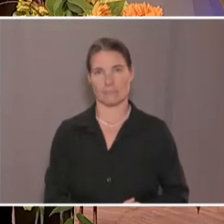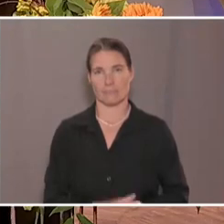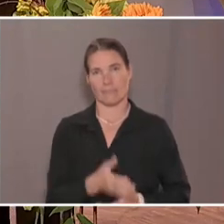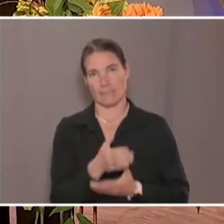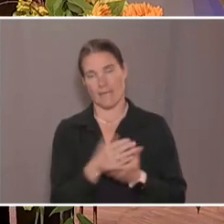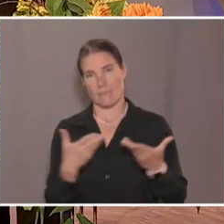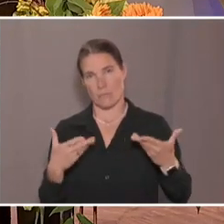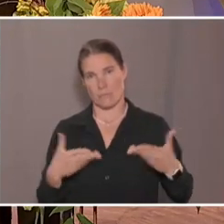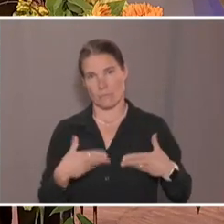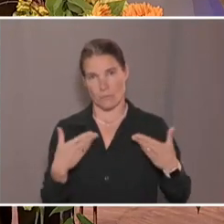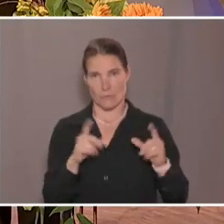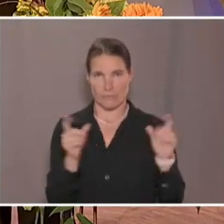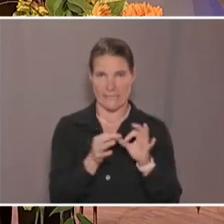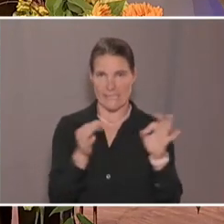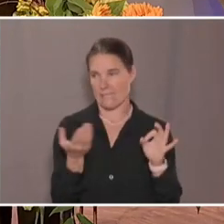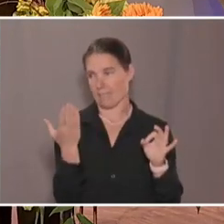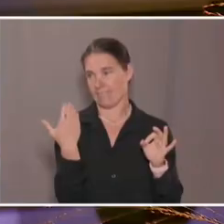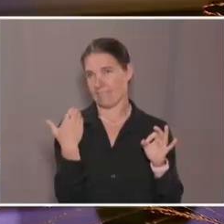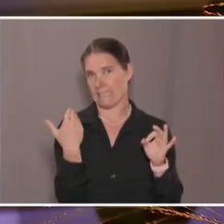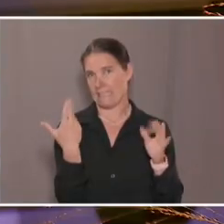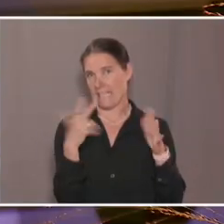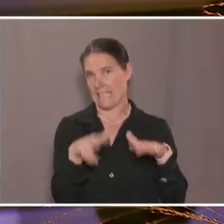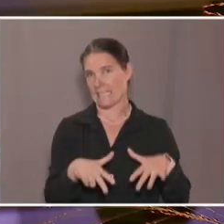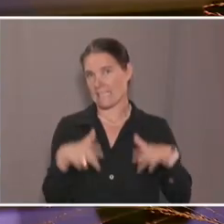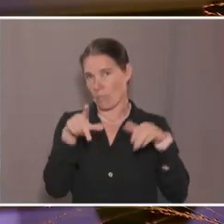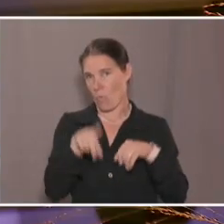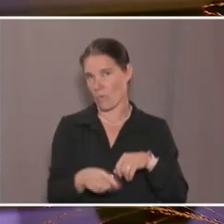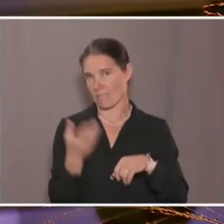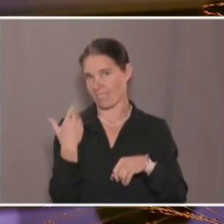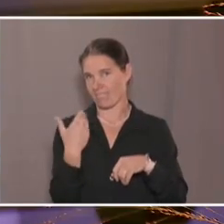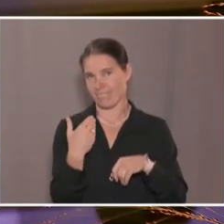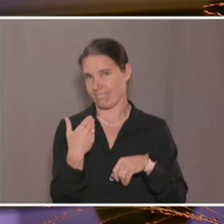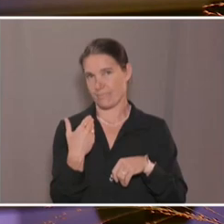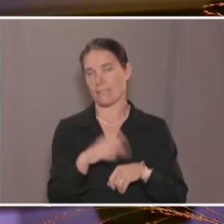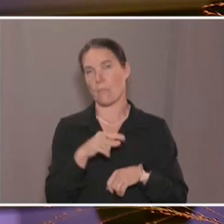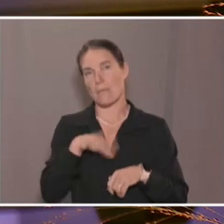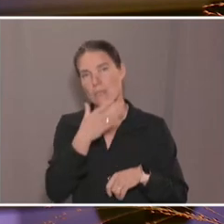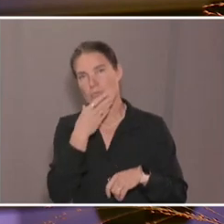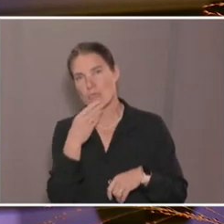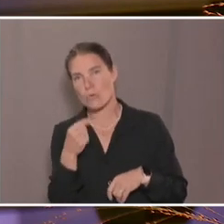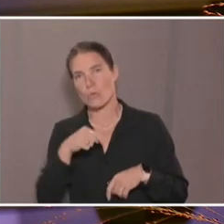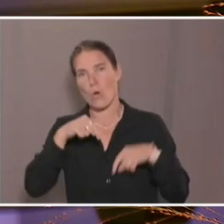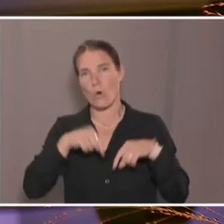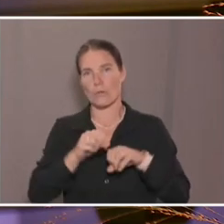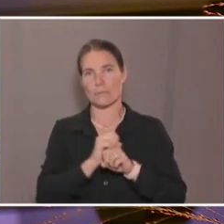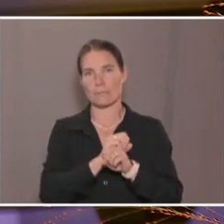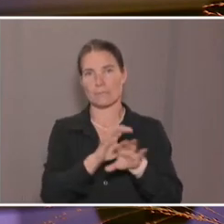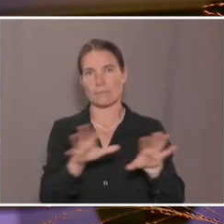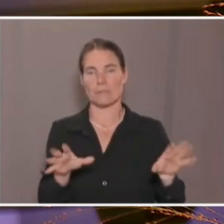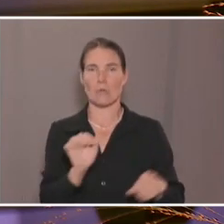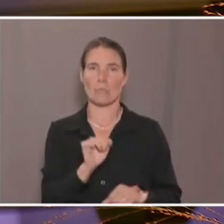und Feiertage hatten wir nicht in den vergangenen 18 Monaten. Umso schöner, dass wir heute in der Lage sind, unsere